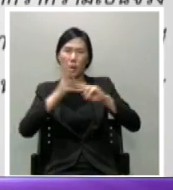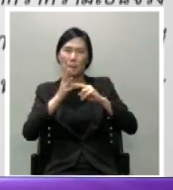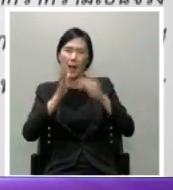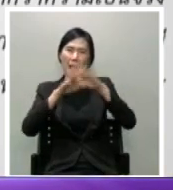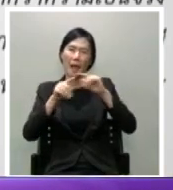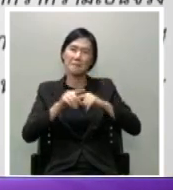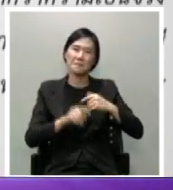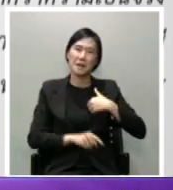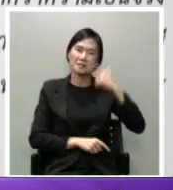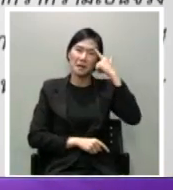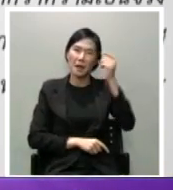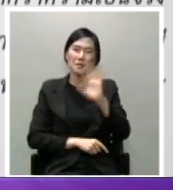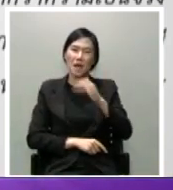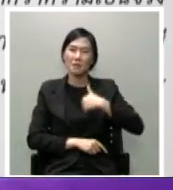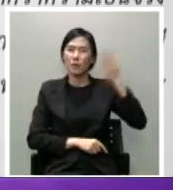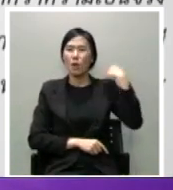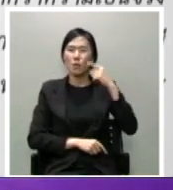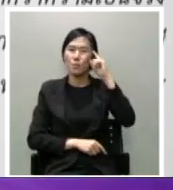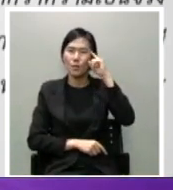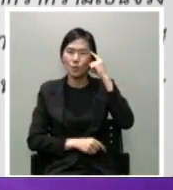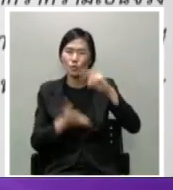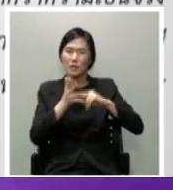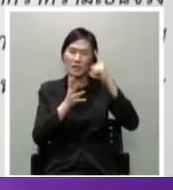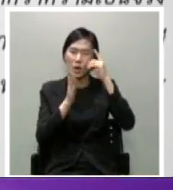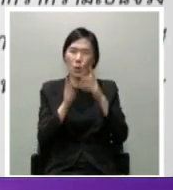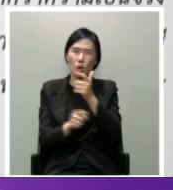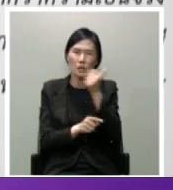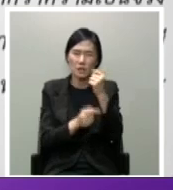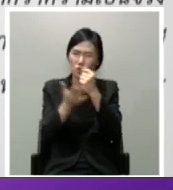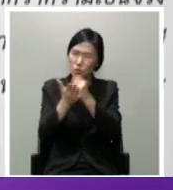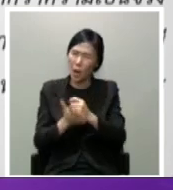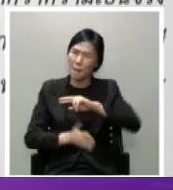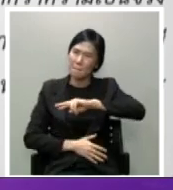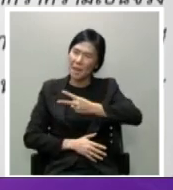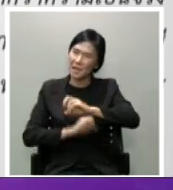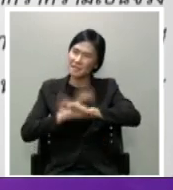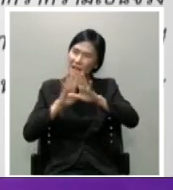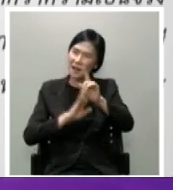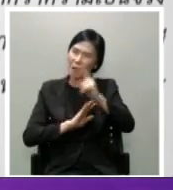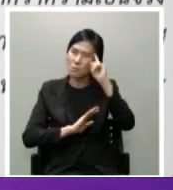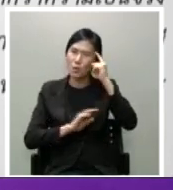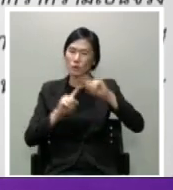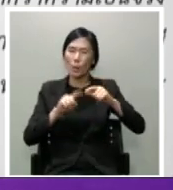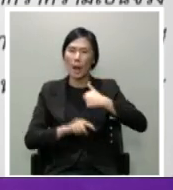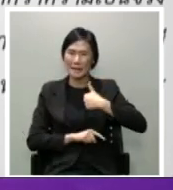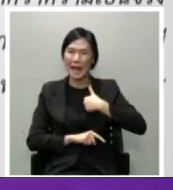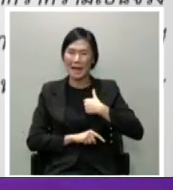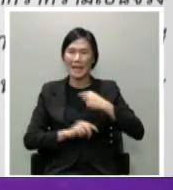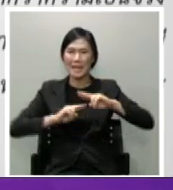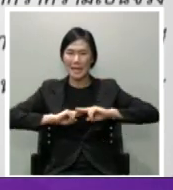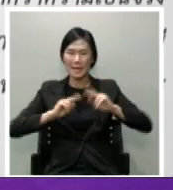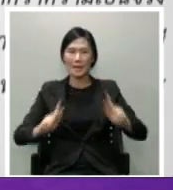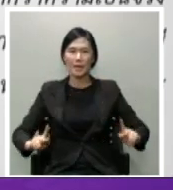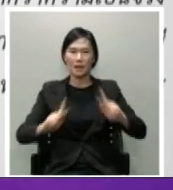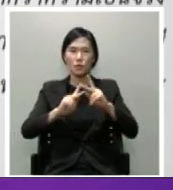าแปลตอนนั้นยังไม่รู้ว่าจะหาคนอื่นมาแปลได้ชัดเจนแต่ที่กระทรวงการต่